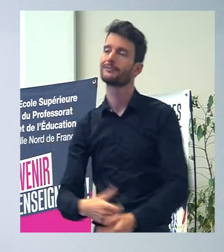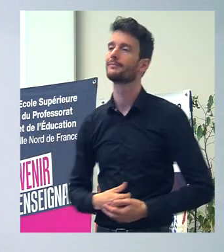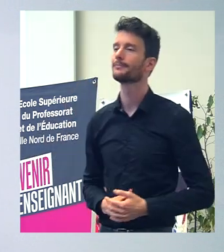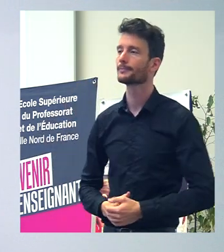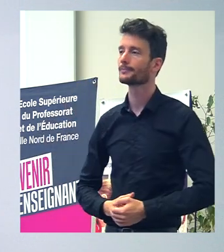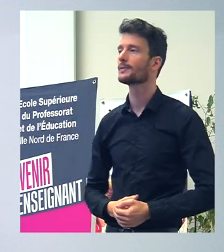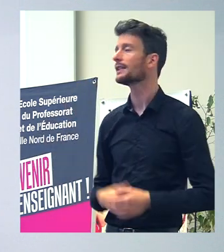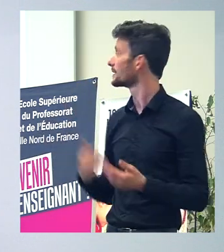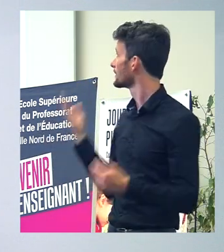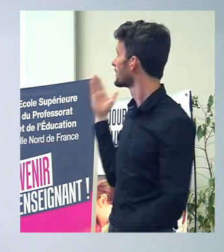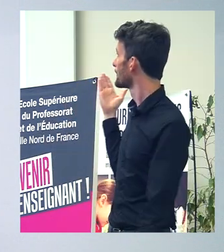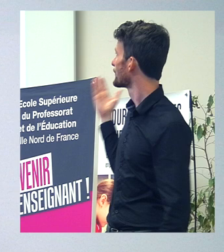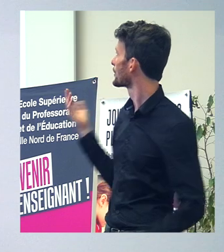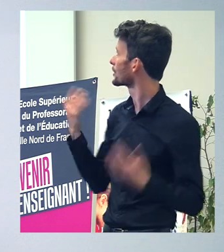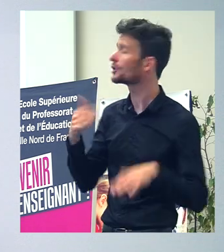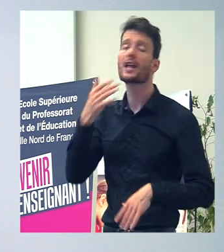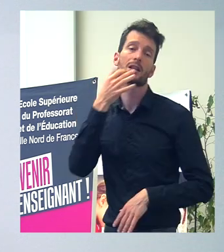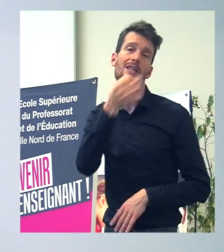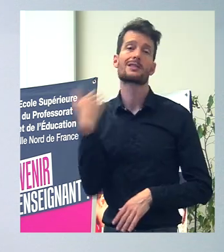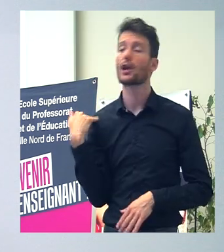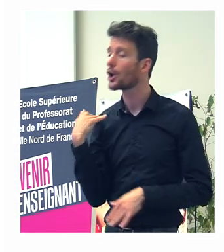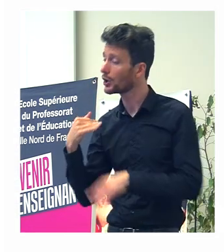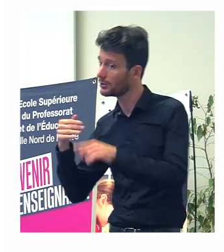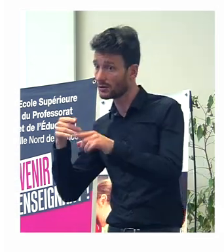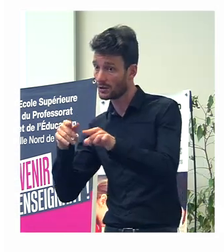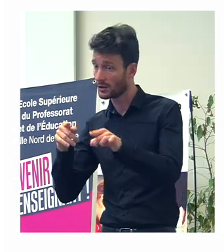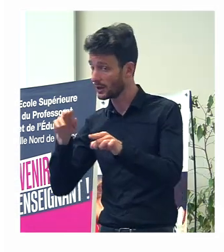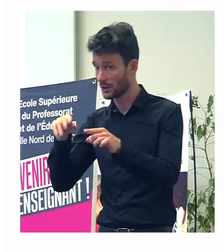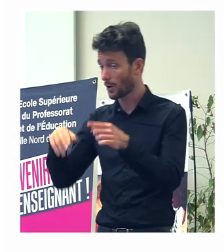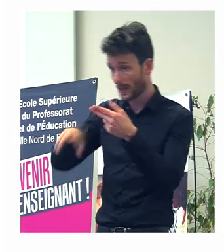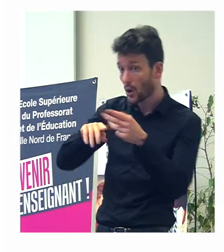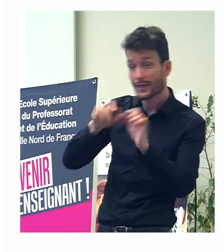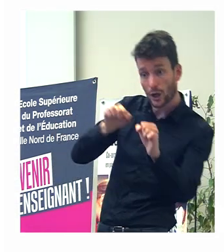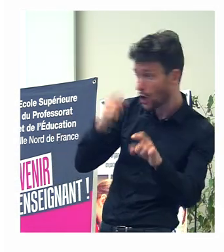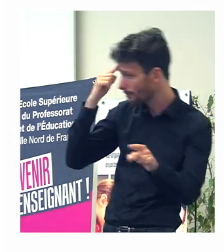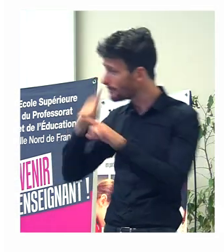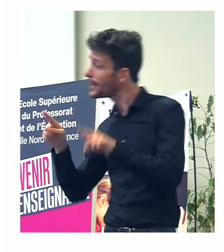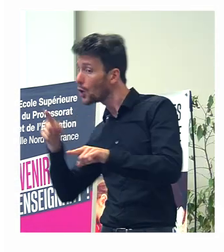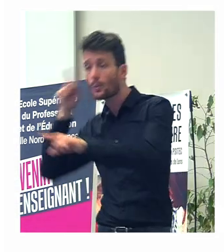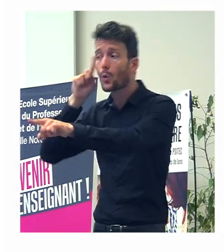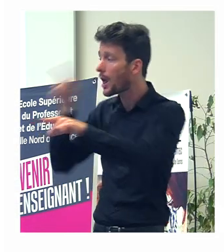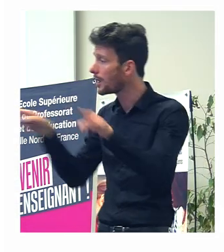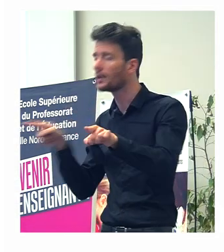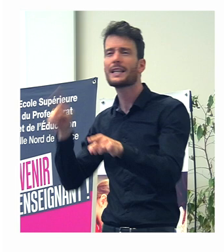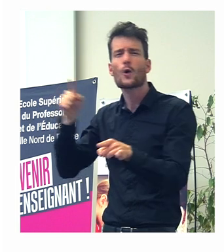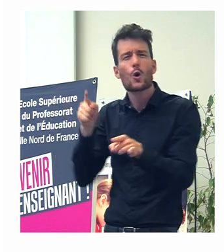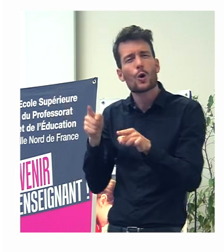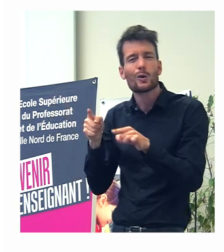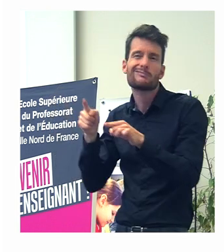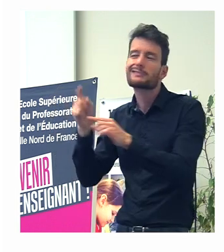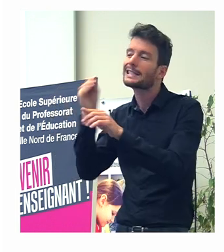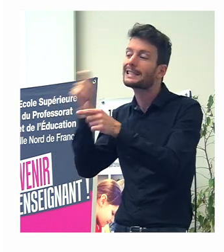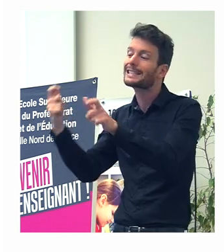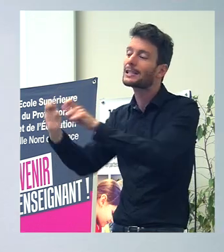Donc ça, j'ai déjà dit tout à l'heure, faire se répondre les élèves, d'accord, pas d'accord, pourquoi ? Il faut nourrir la discussion. N'oubliez jamais